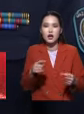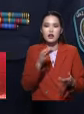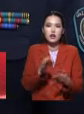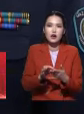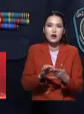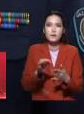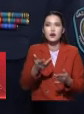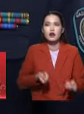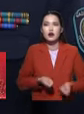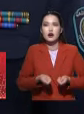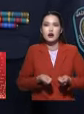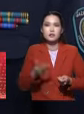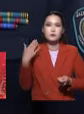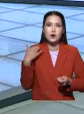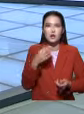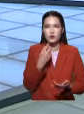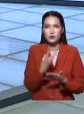басшылары жұмыс жасауда.